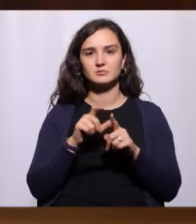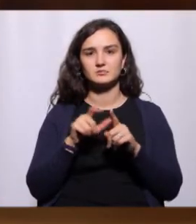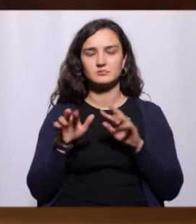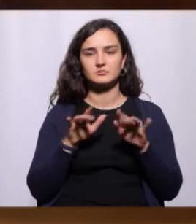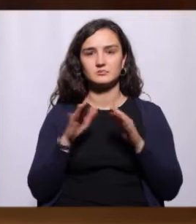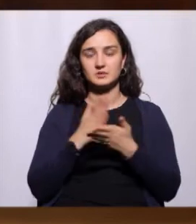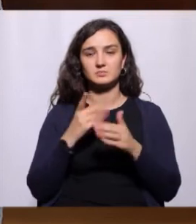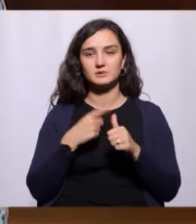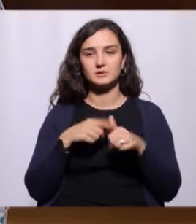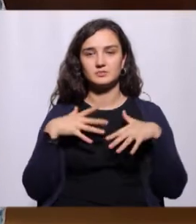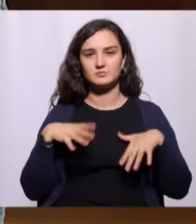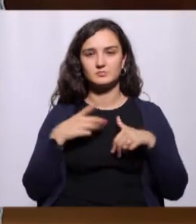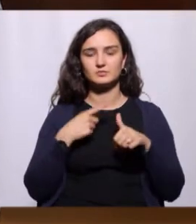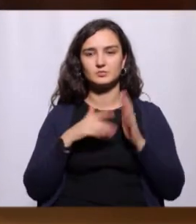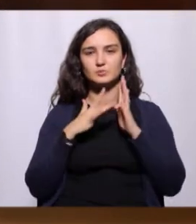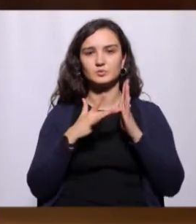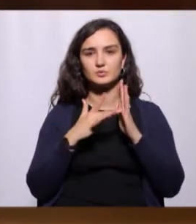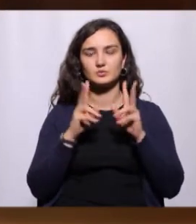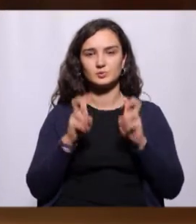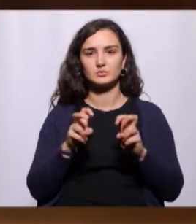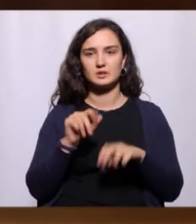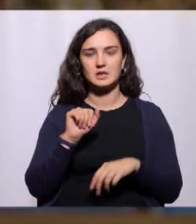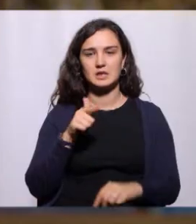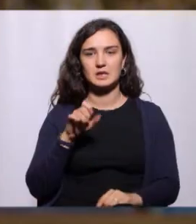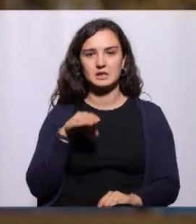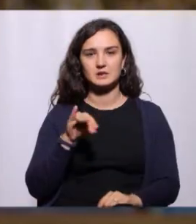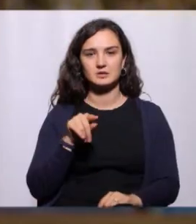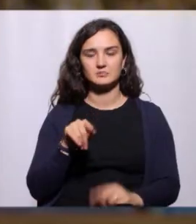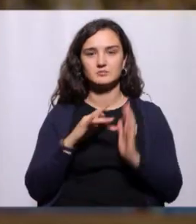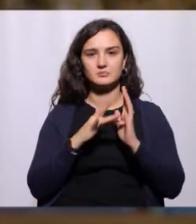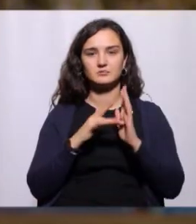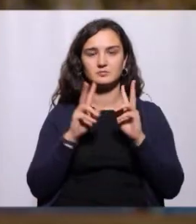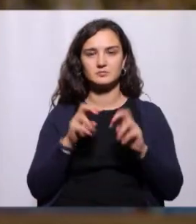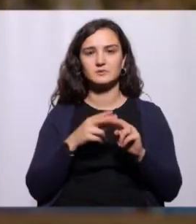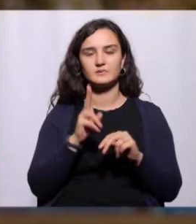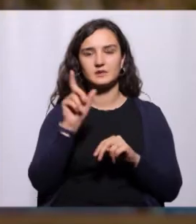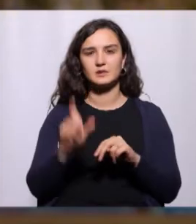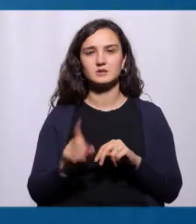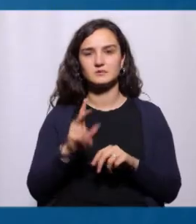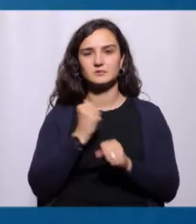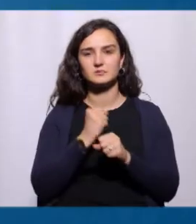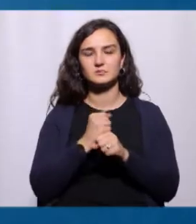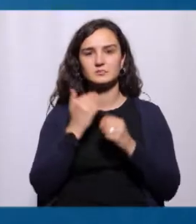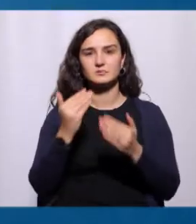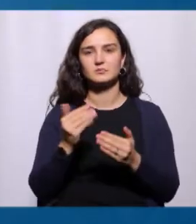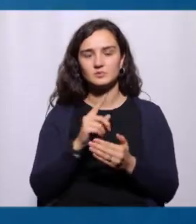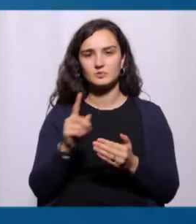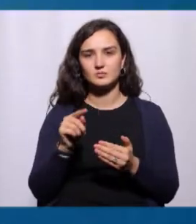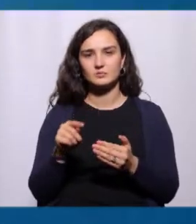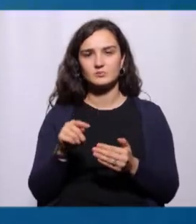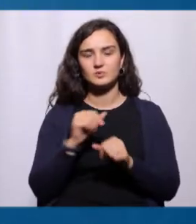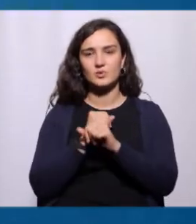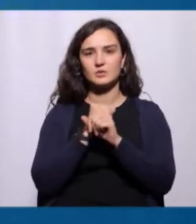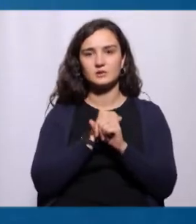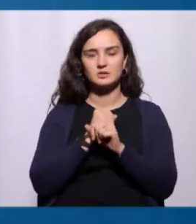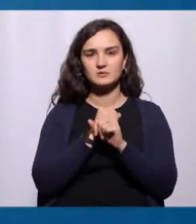in Georgian it means ტურისტული აგენტი. A travel agent is someone whose job is to arrange